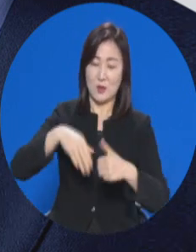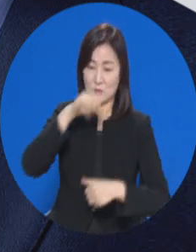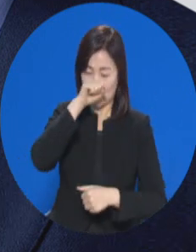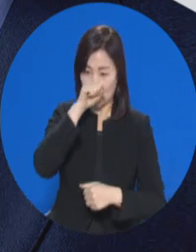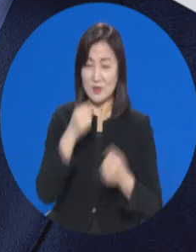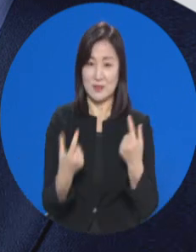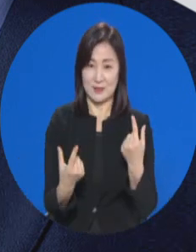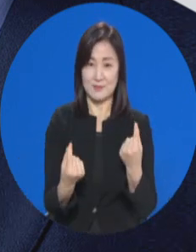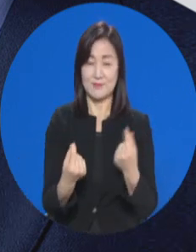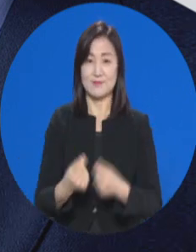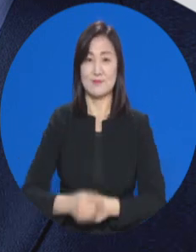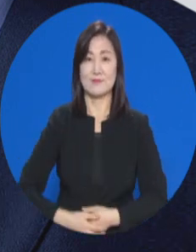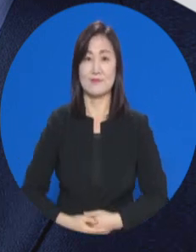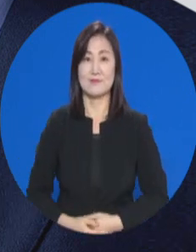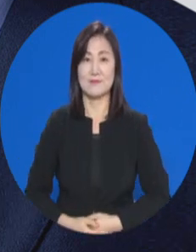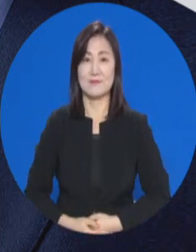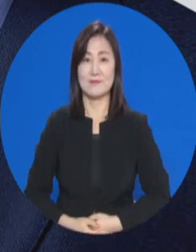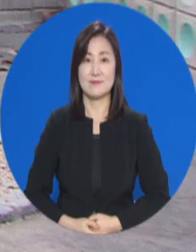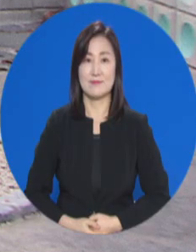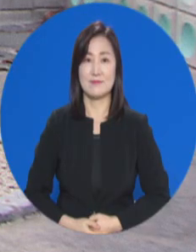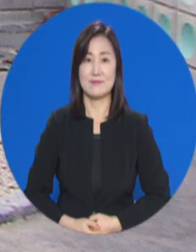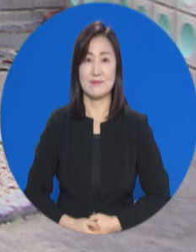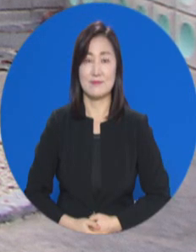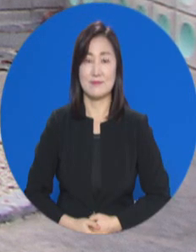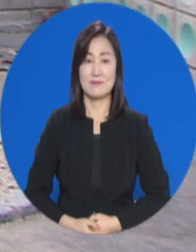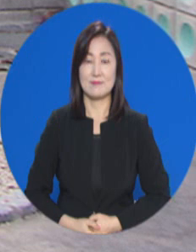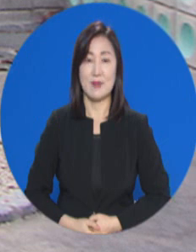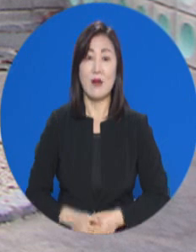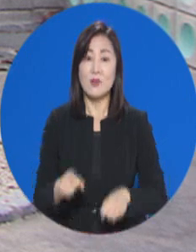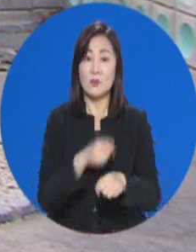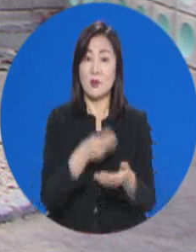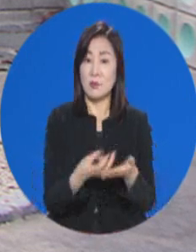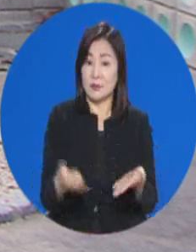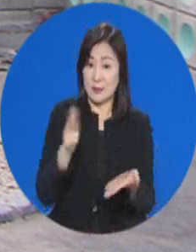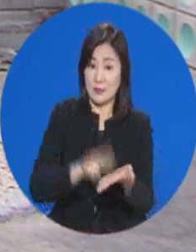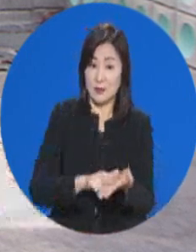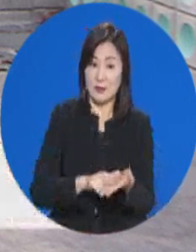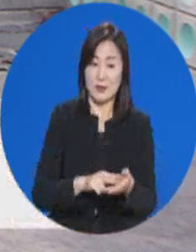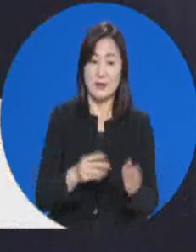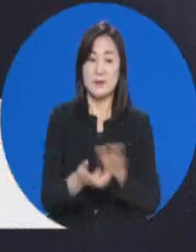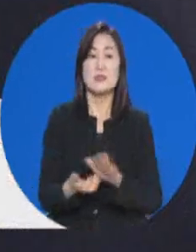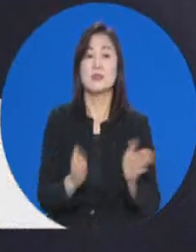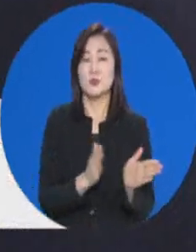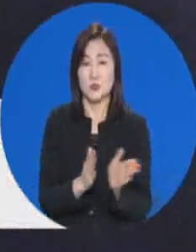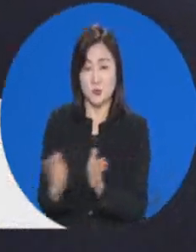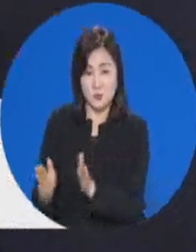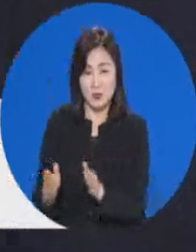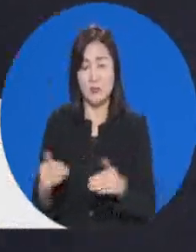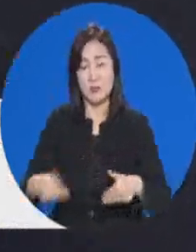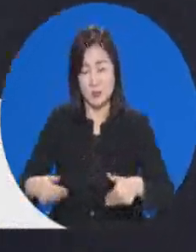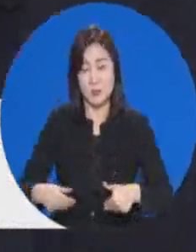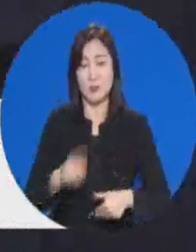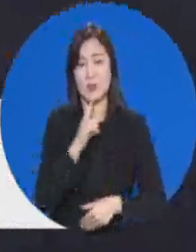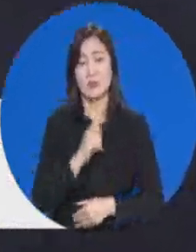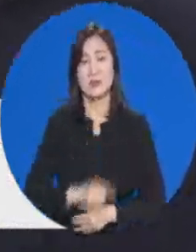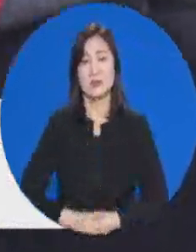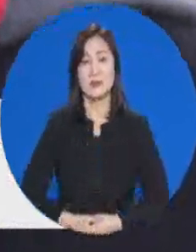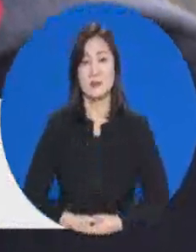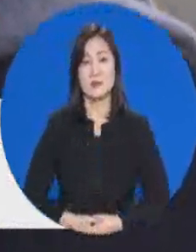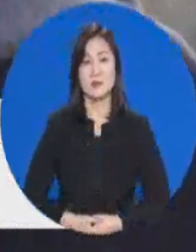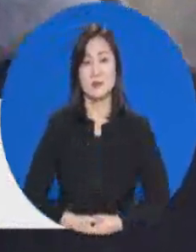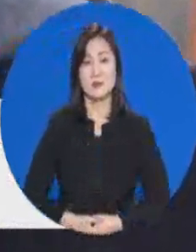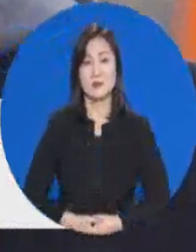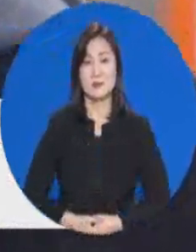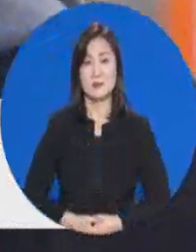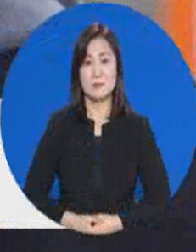가장 여건이 지금 좋은 상황이죠. 한편 특별법이 제정될 경우를 대비해 지금부터 준비해야 한다는 지적도 나오고